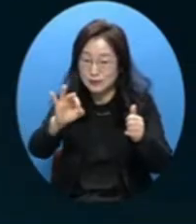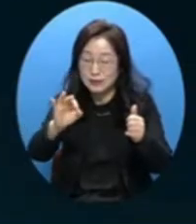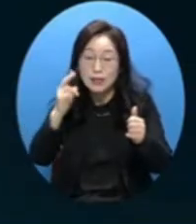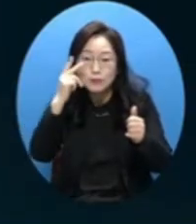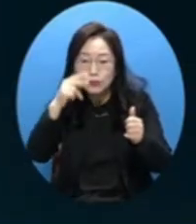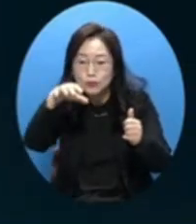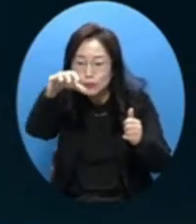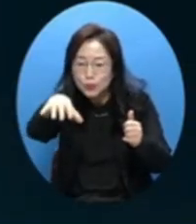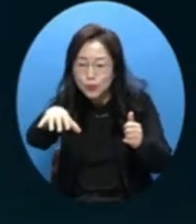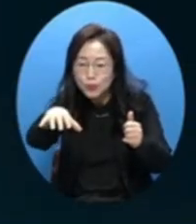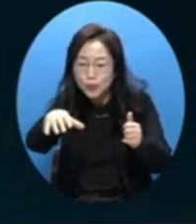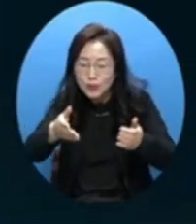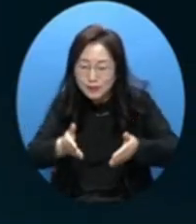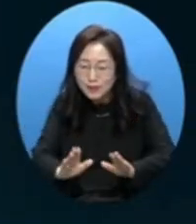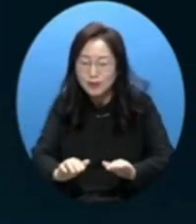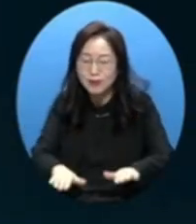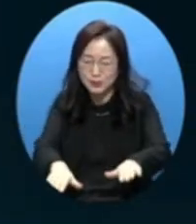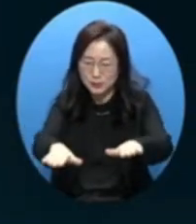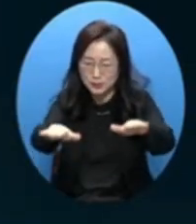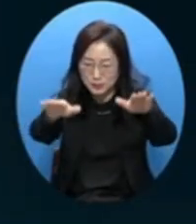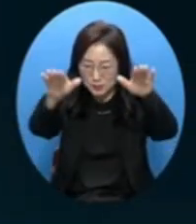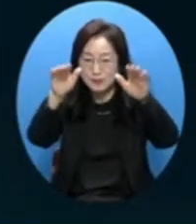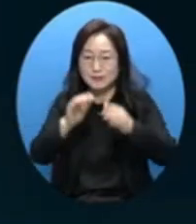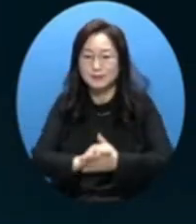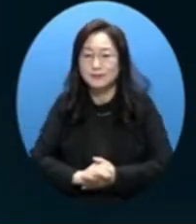거기서 자라나셨는데